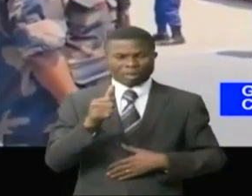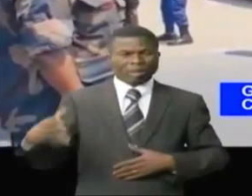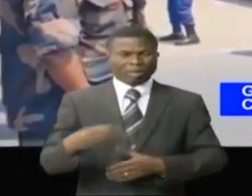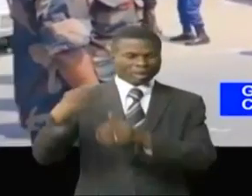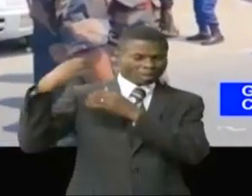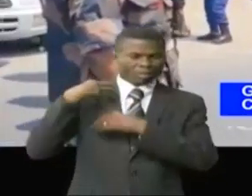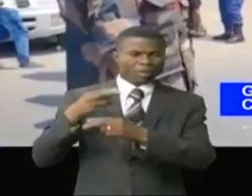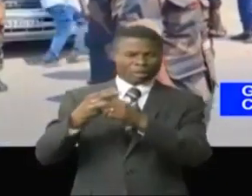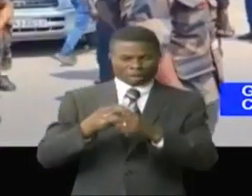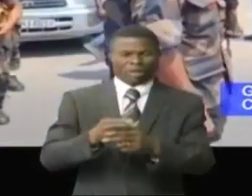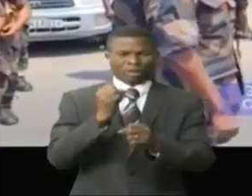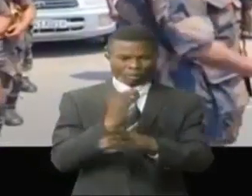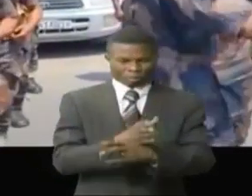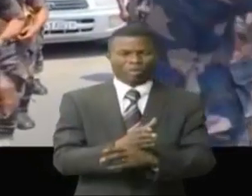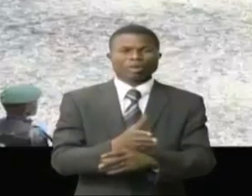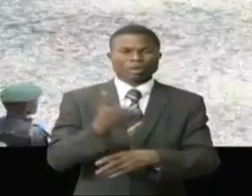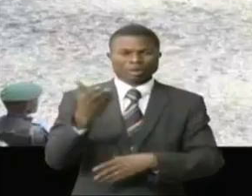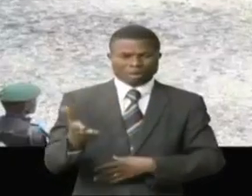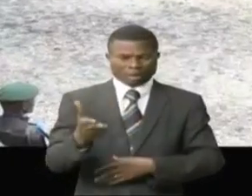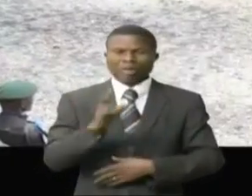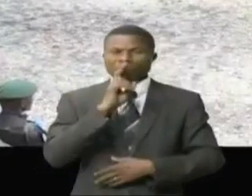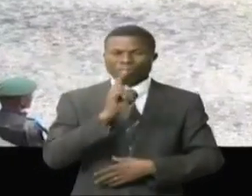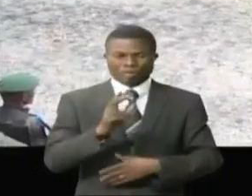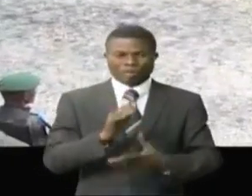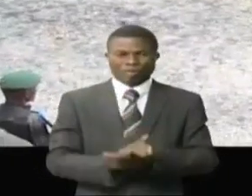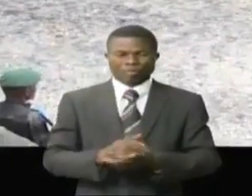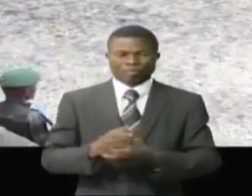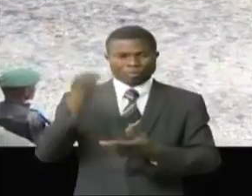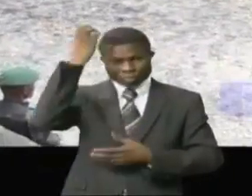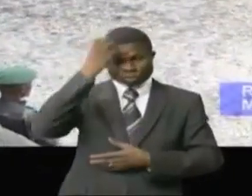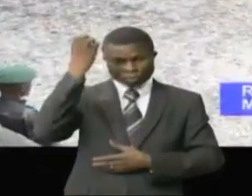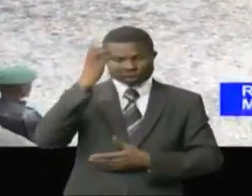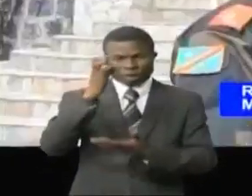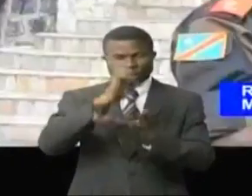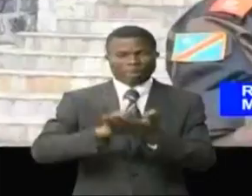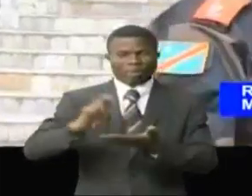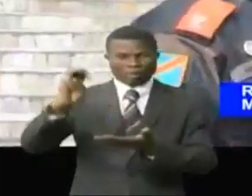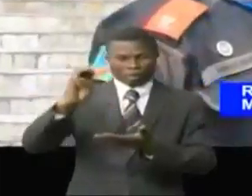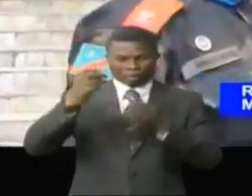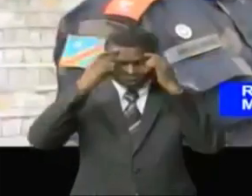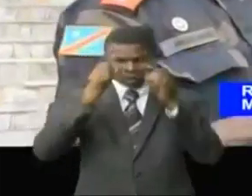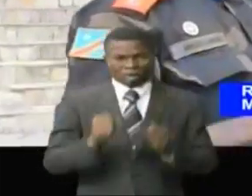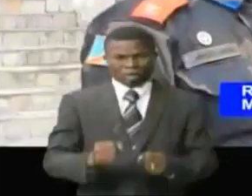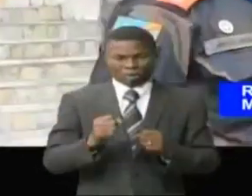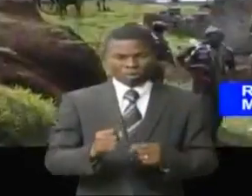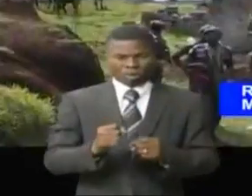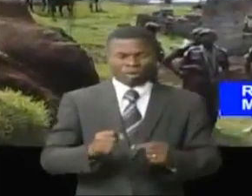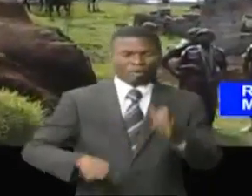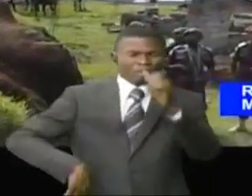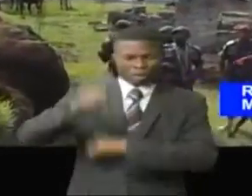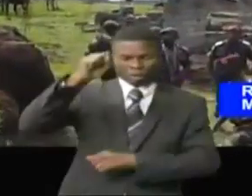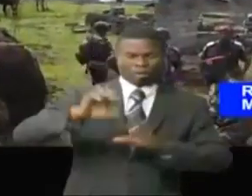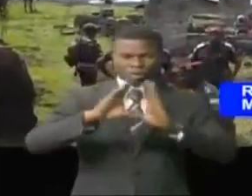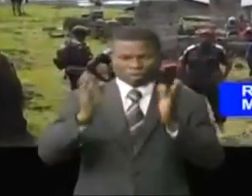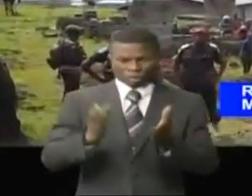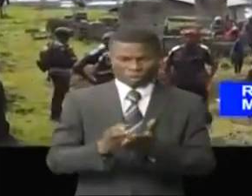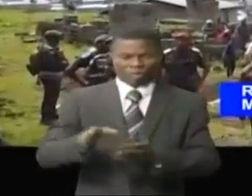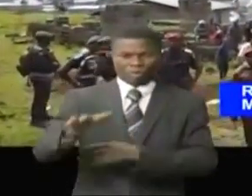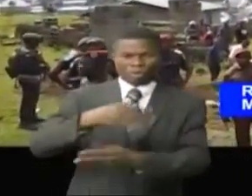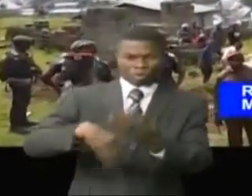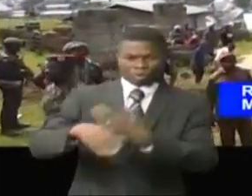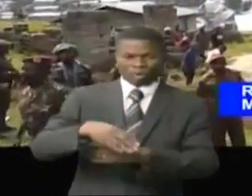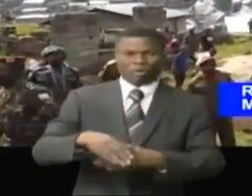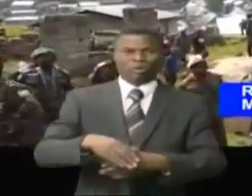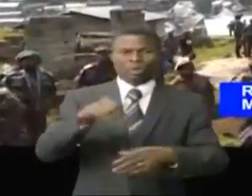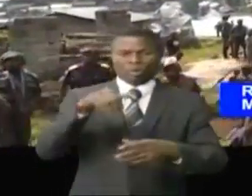charge de la sécurité est effective présentement. Le général-major Bruno Pezzo s'est dit déterminé à combattre toute forme d'insécurité sans